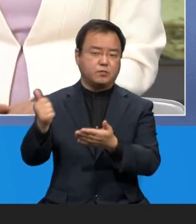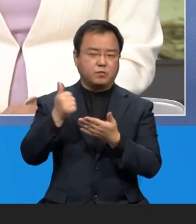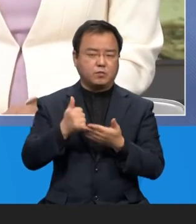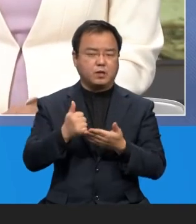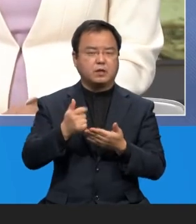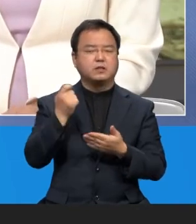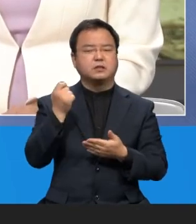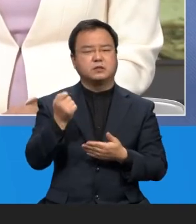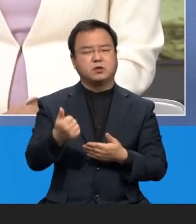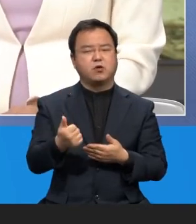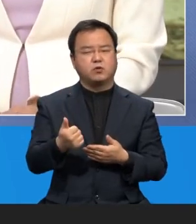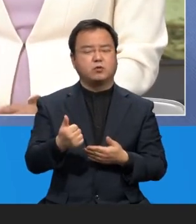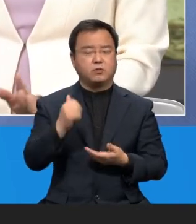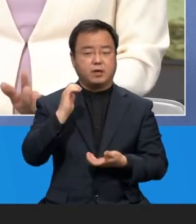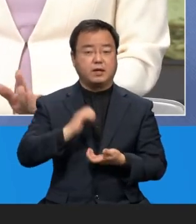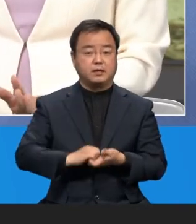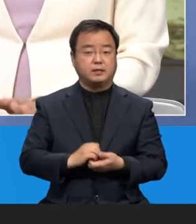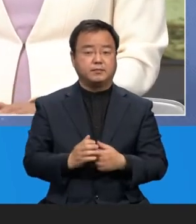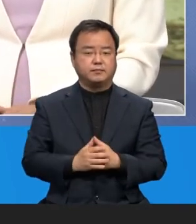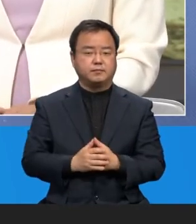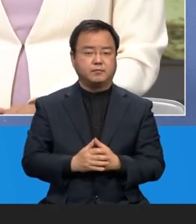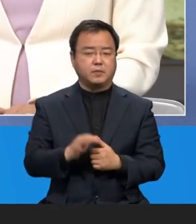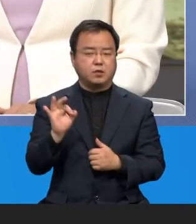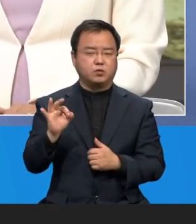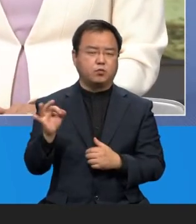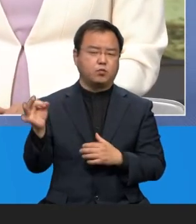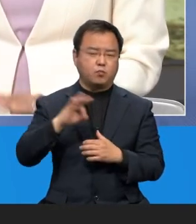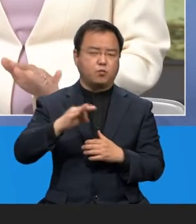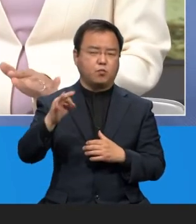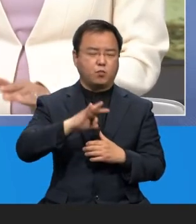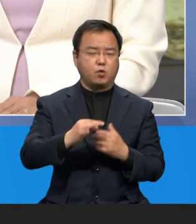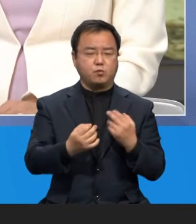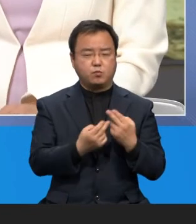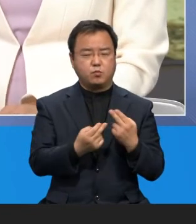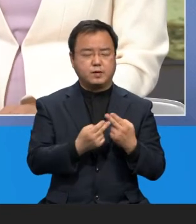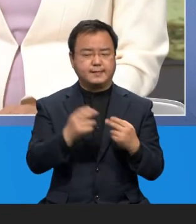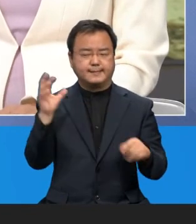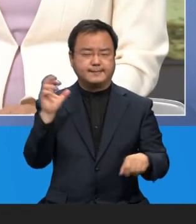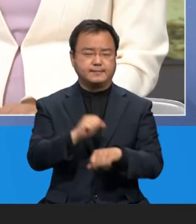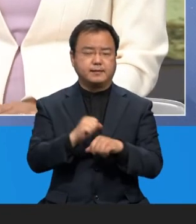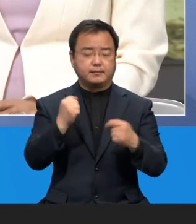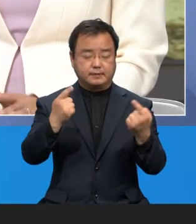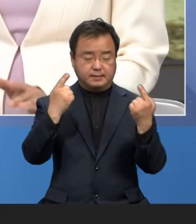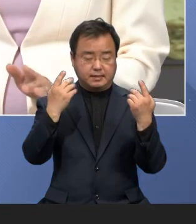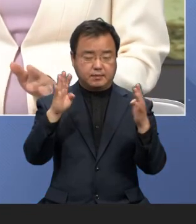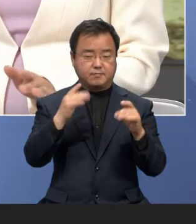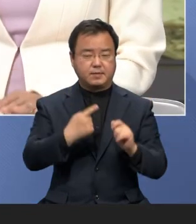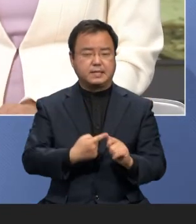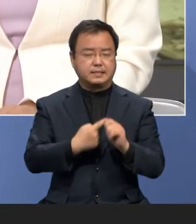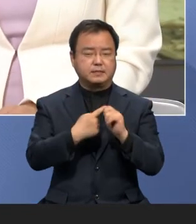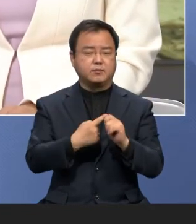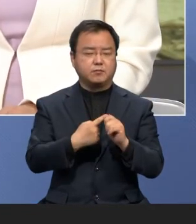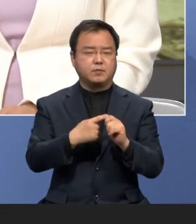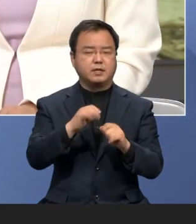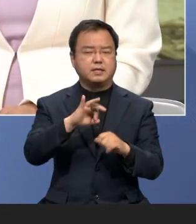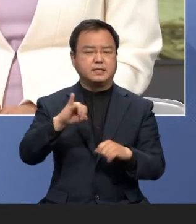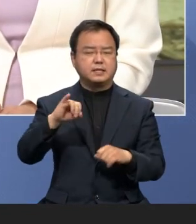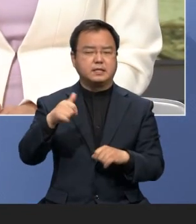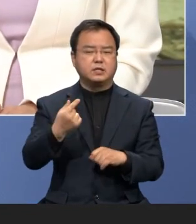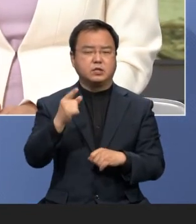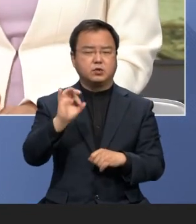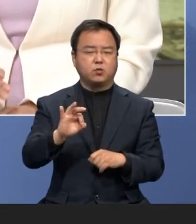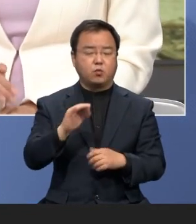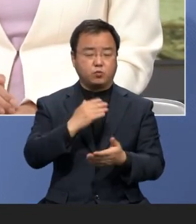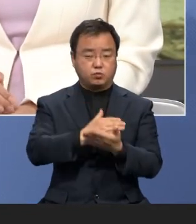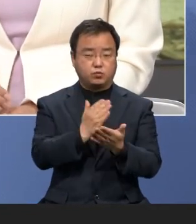한계로 지적되고 있습니다. 예. 모금한 돈을 철저하게 잘하는 대학, 최상위 국공립대, 그것도 이공계 중심으로 몰아줄